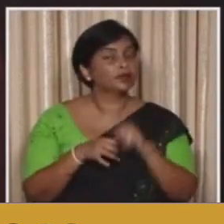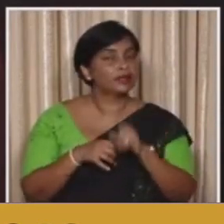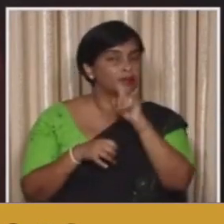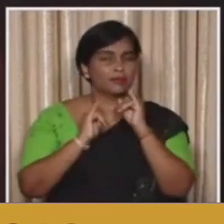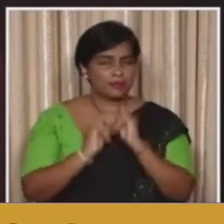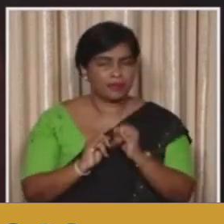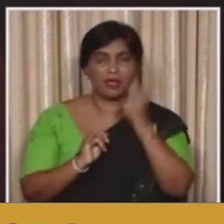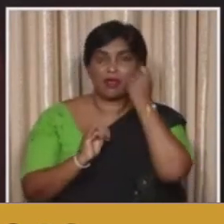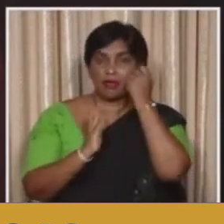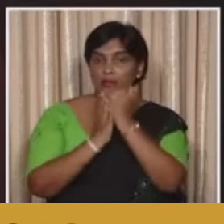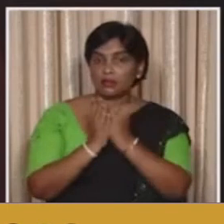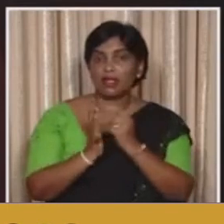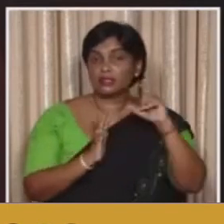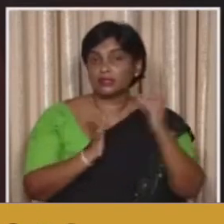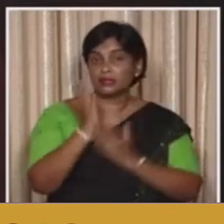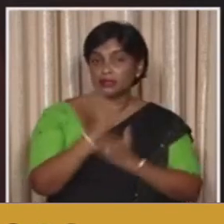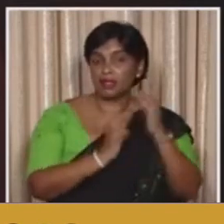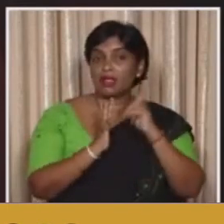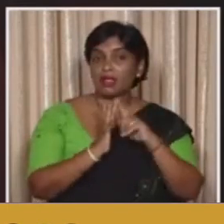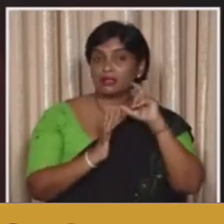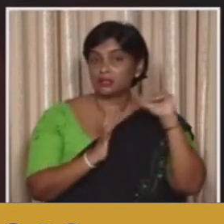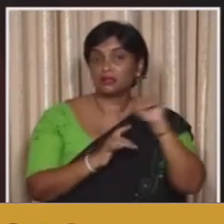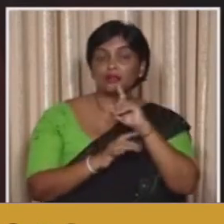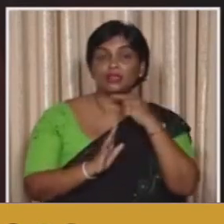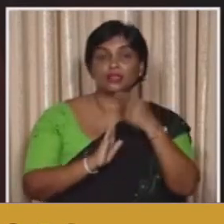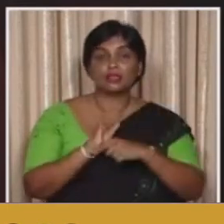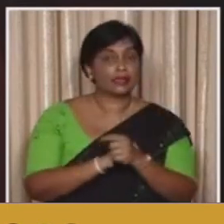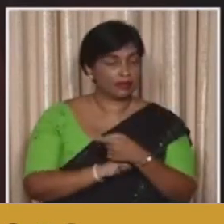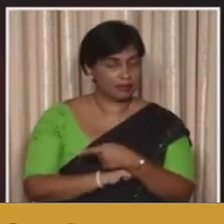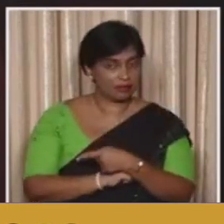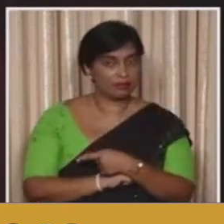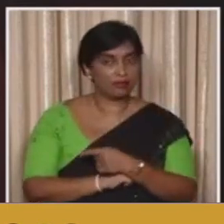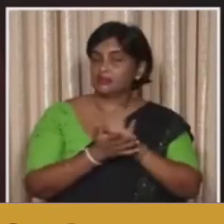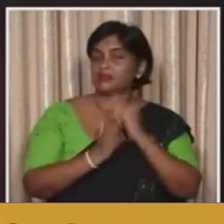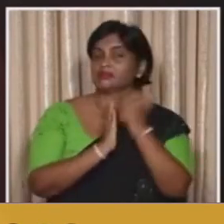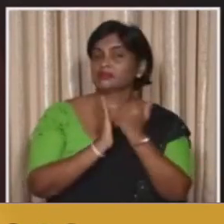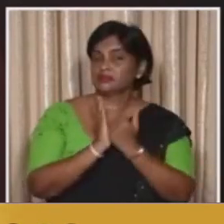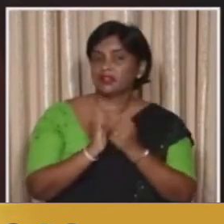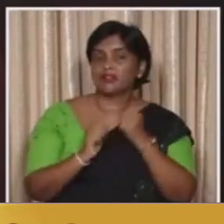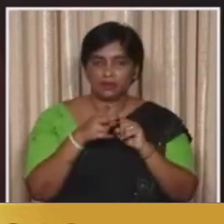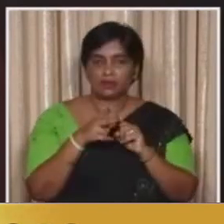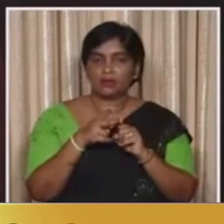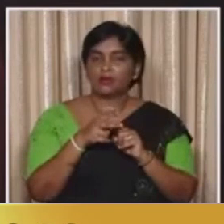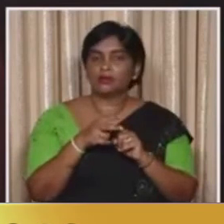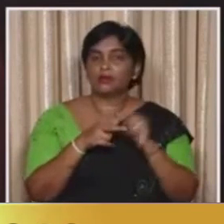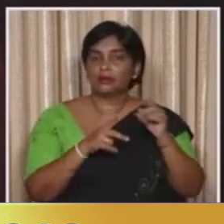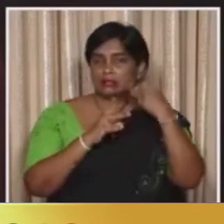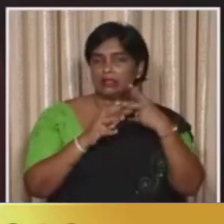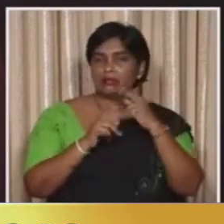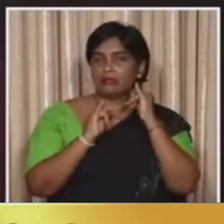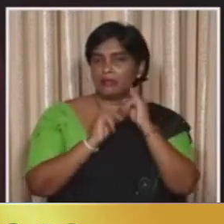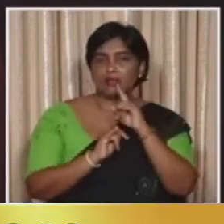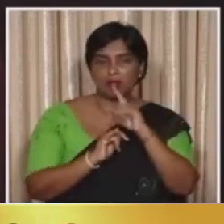වැරදි චෝදනා ICC එකට යවලා ICC එකට කියනවා ශ්‍රී ලංකා ක්‍රිකට් එකේ ස්වාධීනත්වයට රජ ඇඟිලි ගහනවායි කියලා. දෙවෙනි චෝදනාව